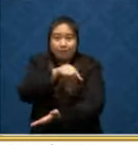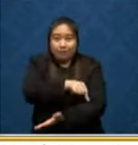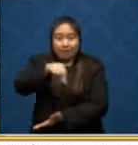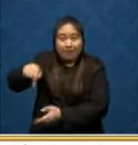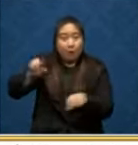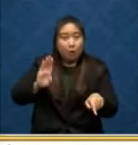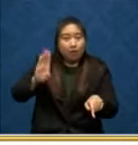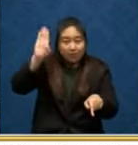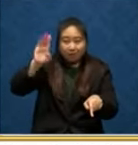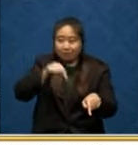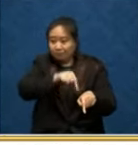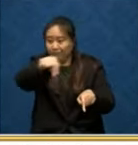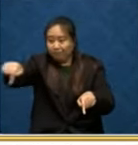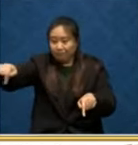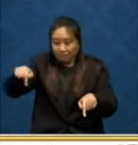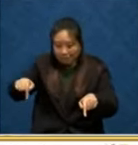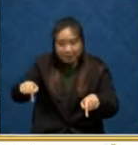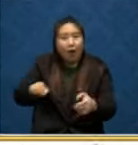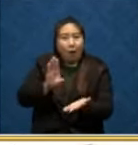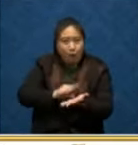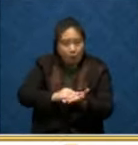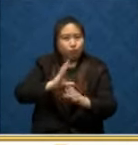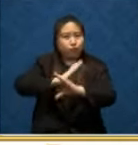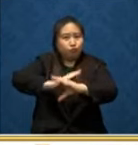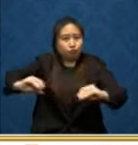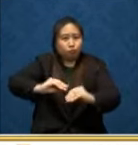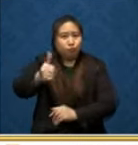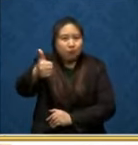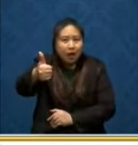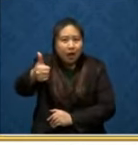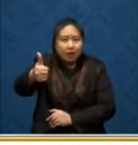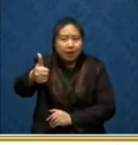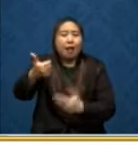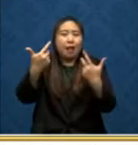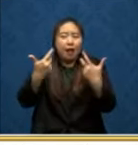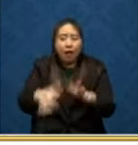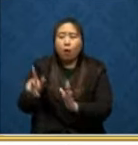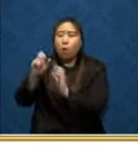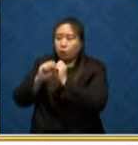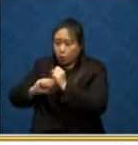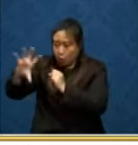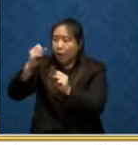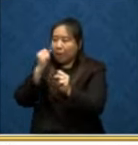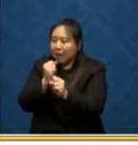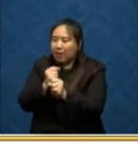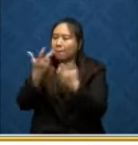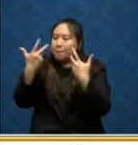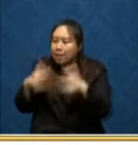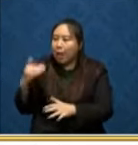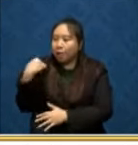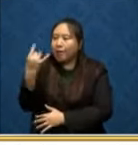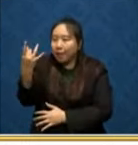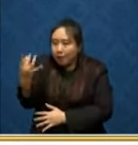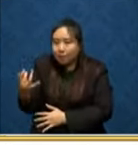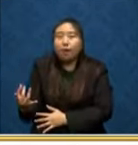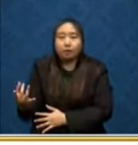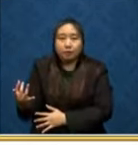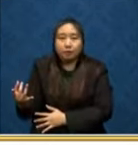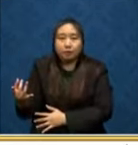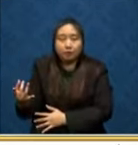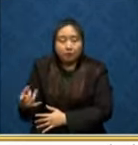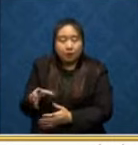เพื่อป้องกันอาชญากรรมแบบนี้แล้วกสอะไรกสทชได้ทำอะไรลงไปแล้วบ้างนะครับท่านได้ทำระบบ